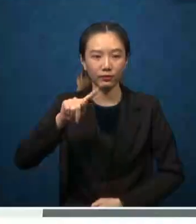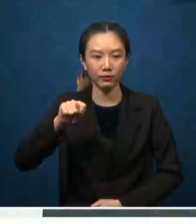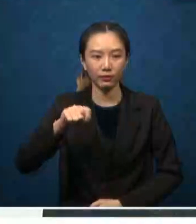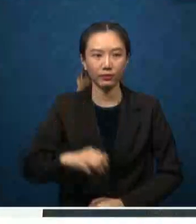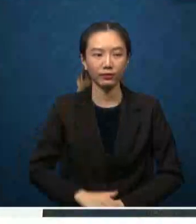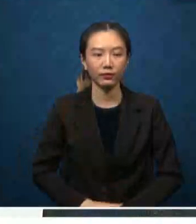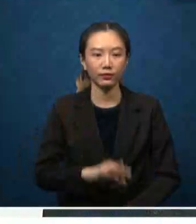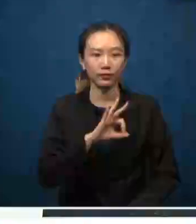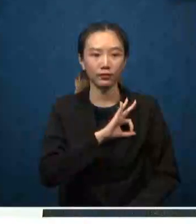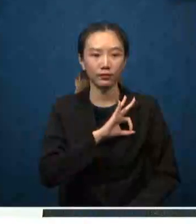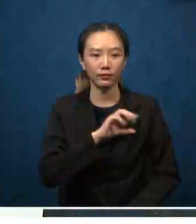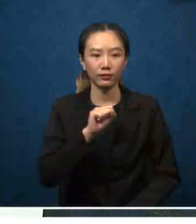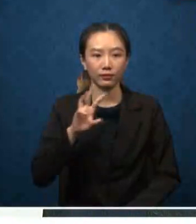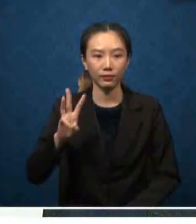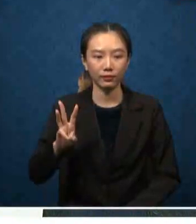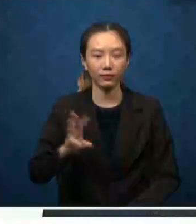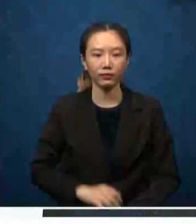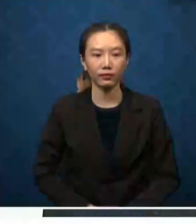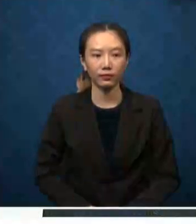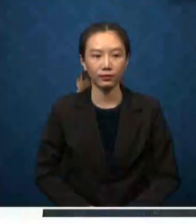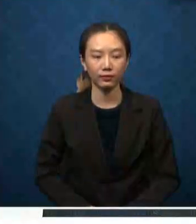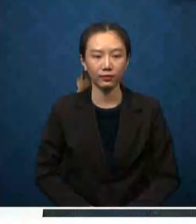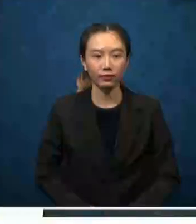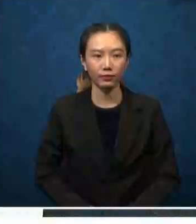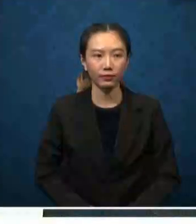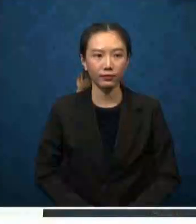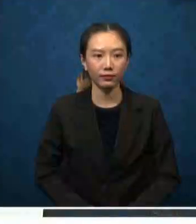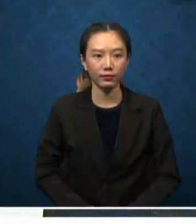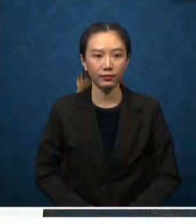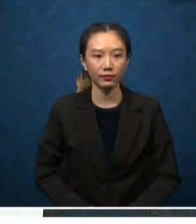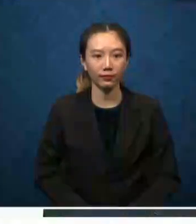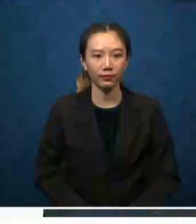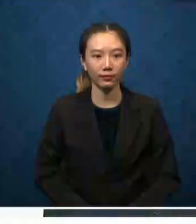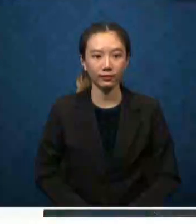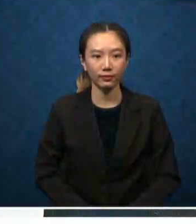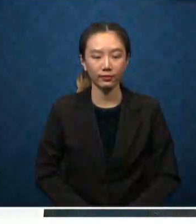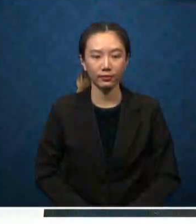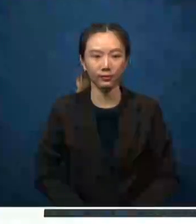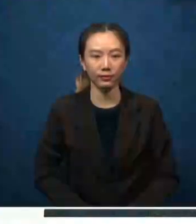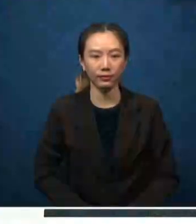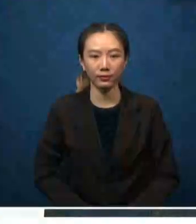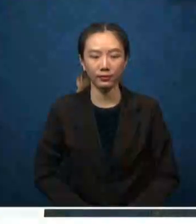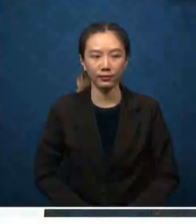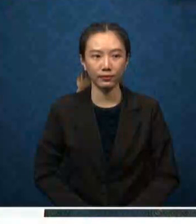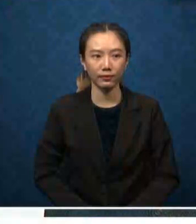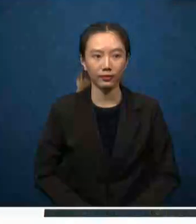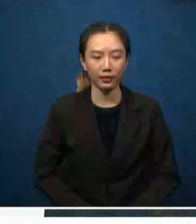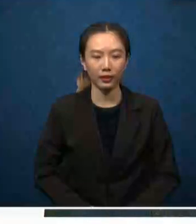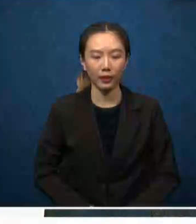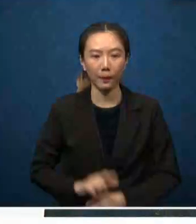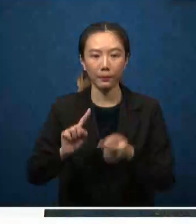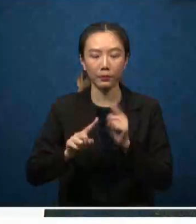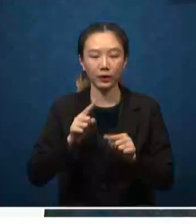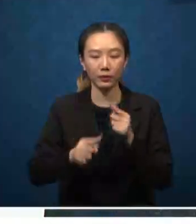รสมาชิกรัฐสภาท่านประธานครับที่จริงฟังจากเพื่อนสมาชิ